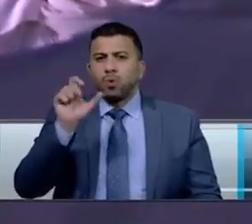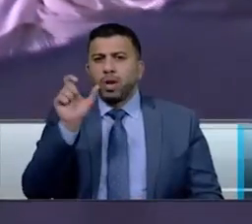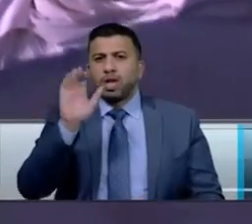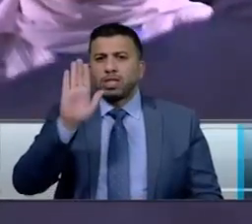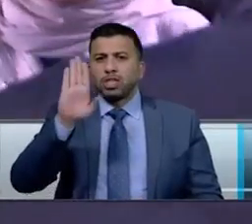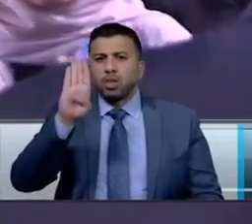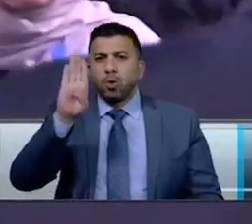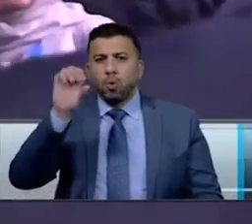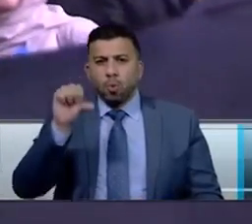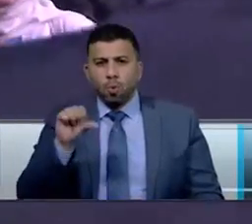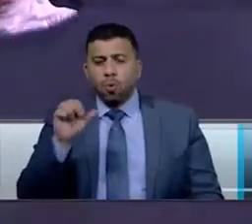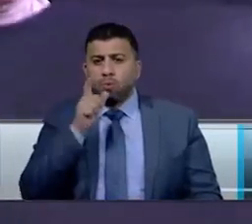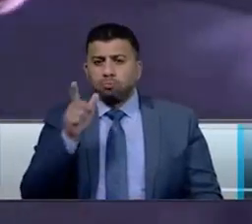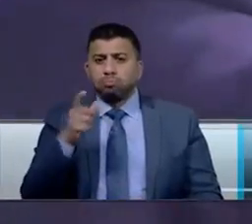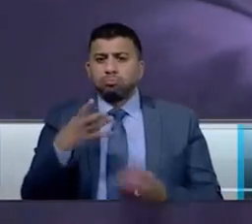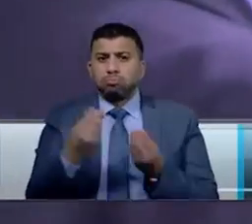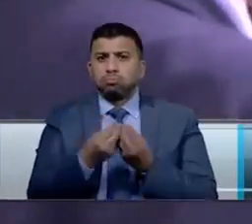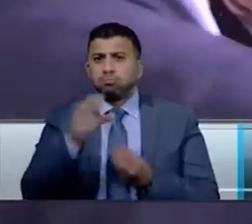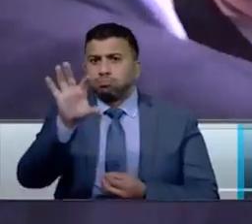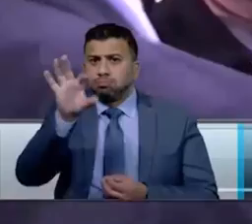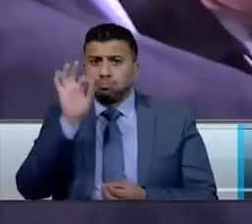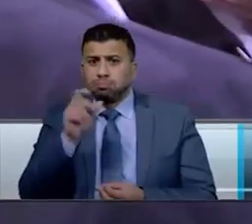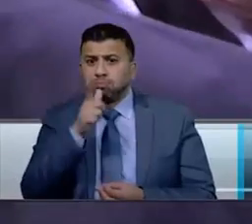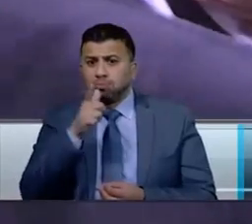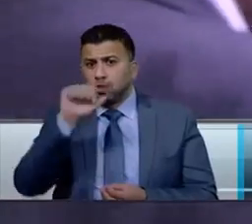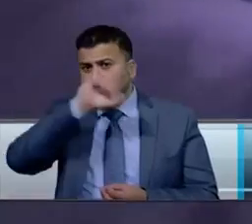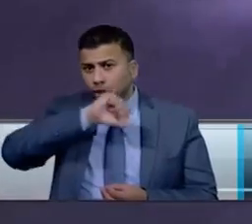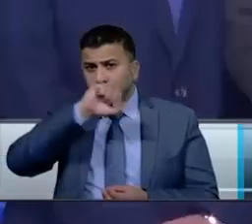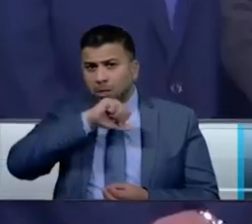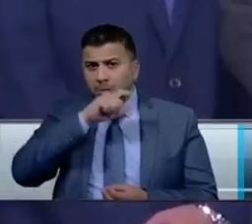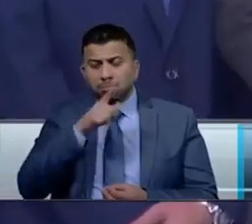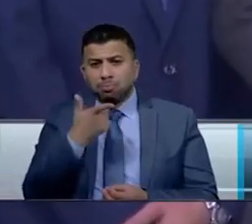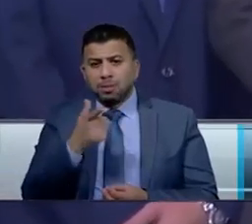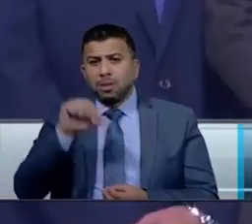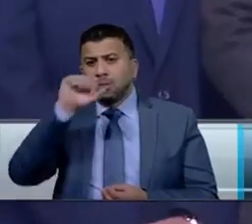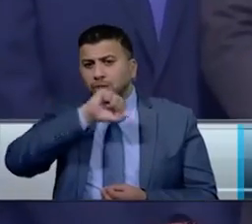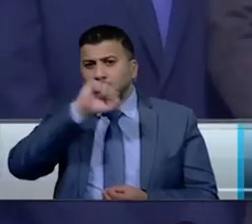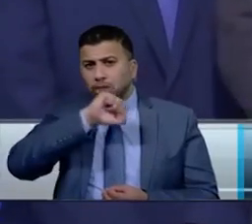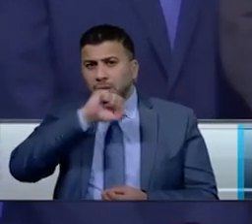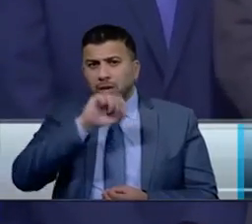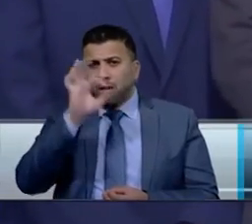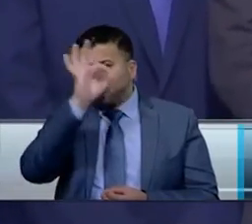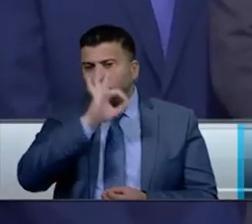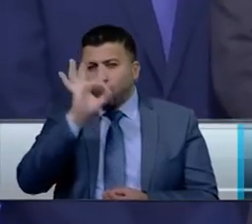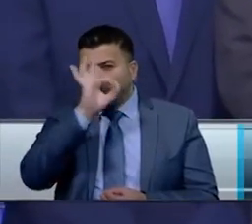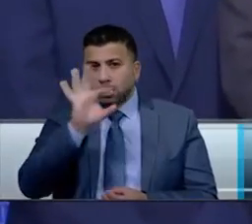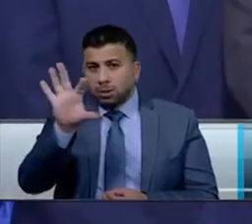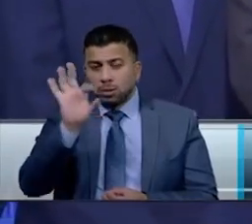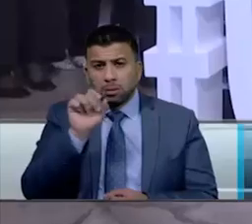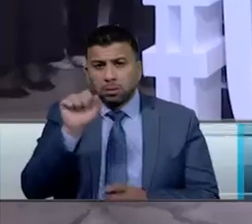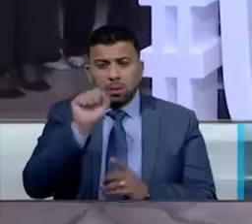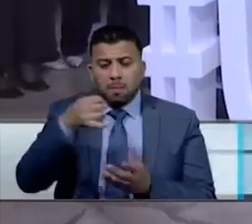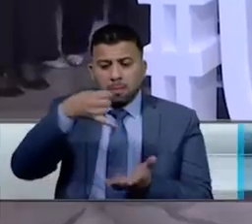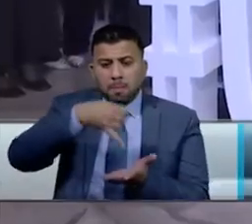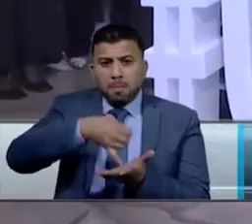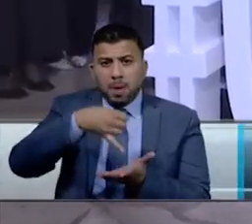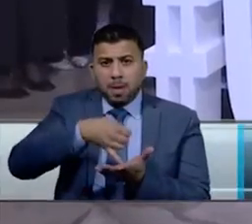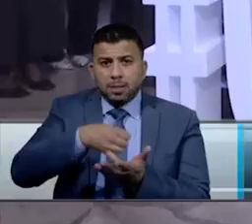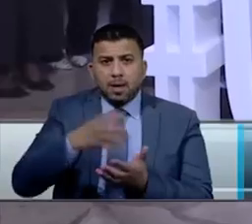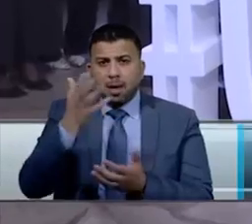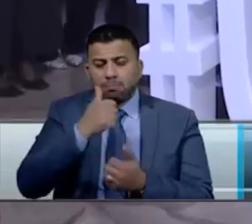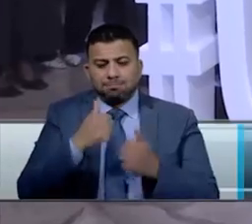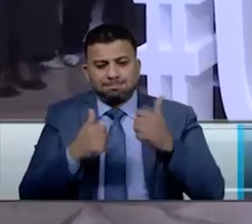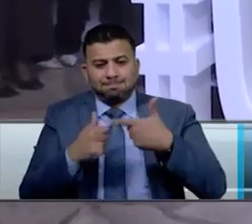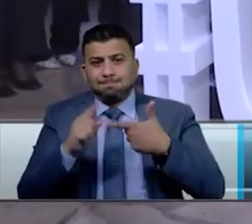المدن المبدعة التابعة للمنظمة، بجانب منح معهد الشارقة للتراث صفة مركز من الفئة